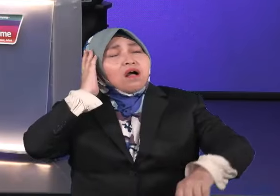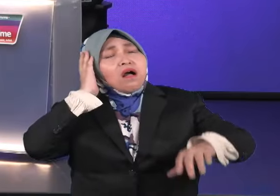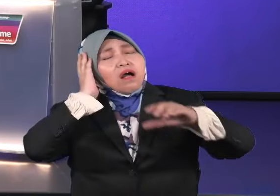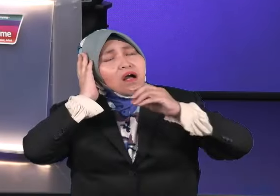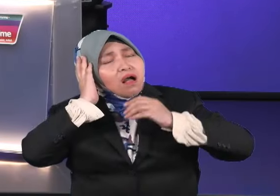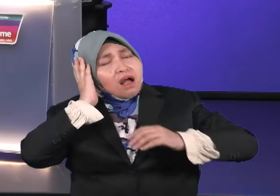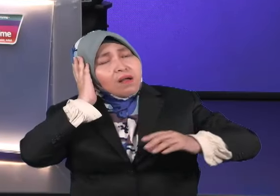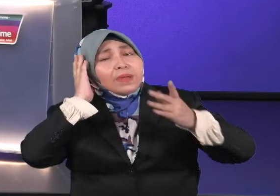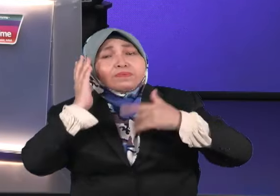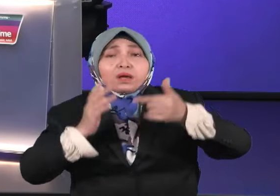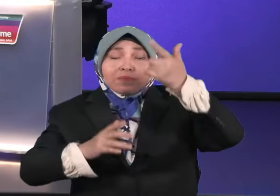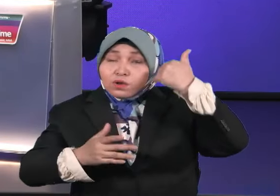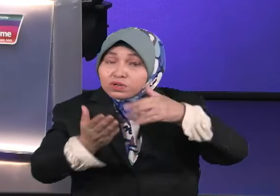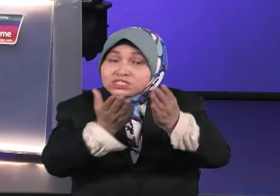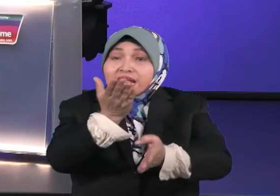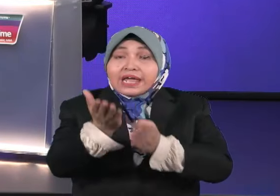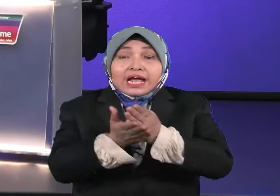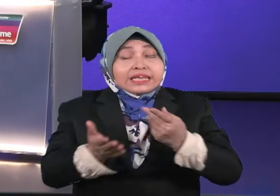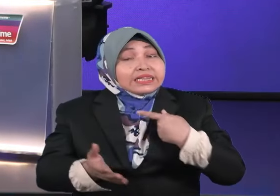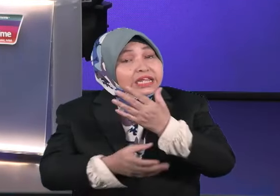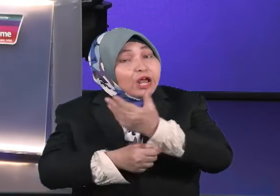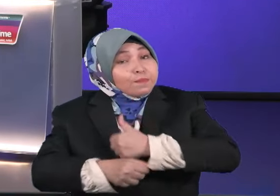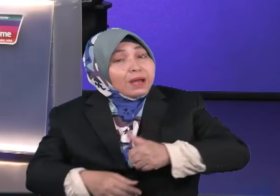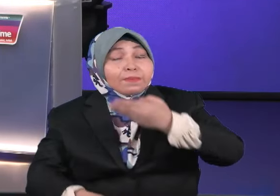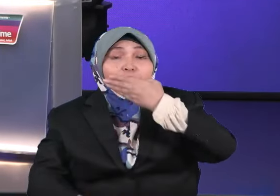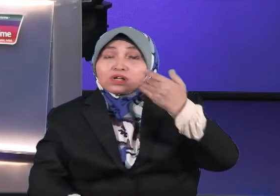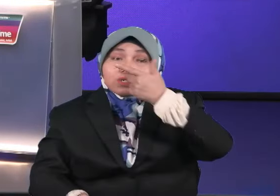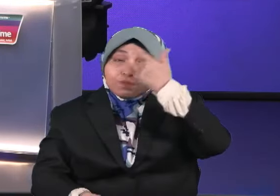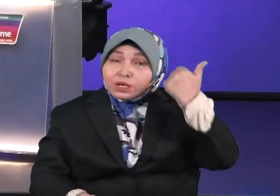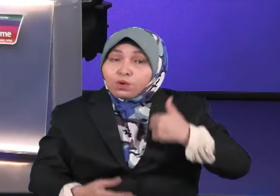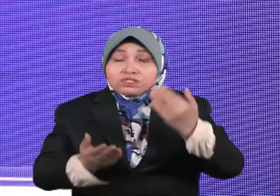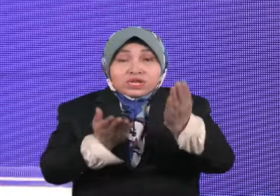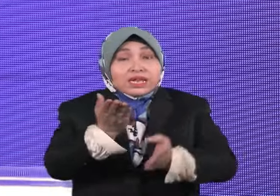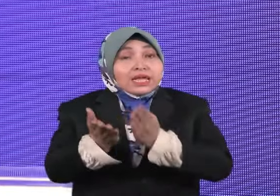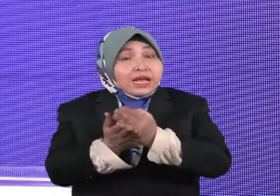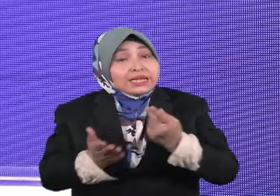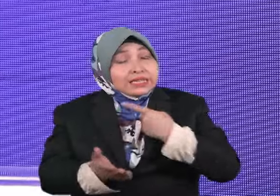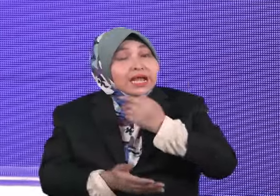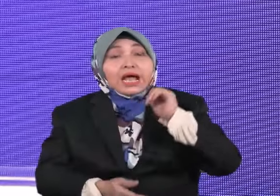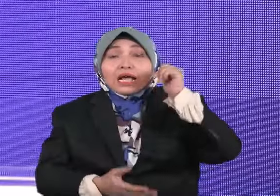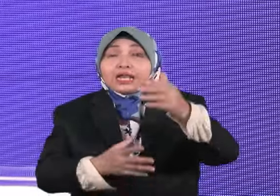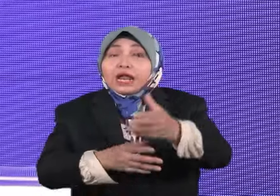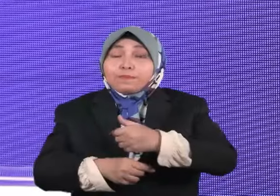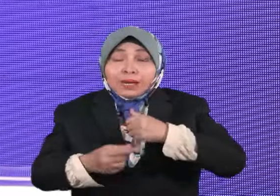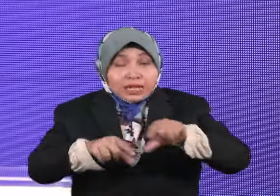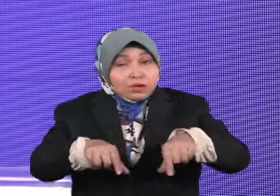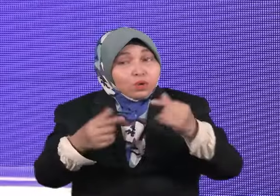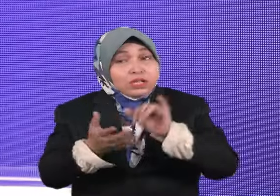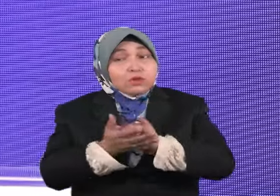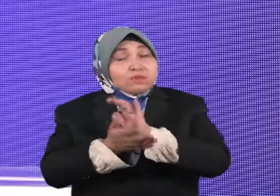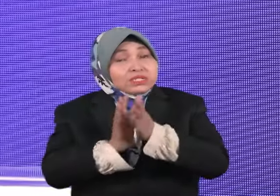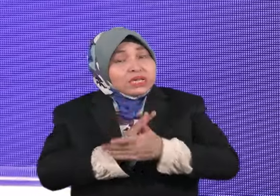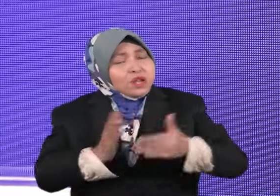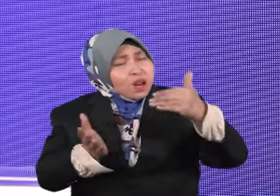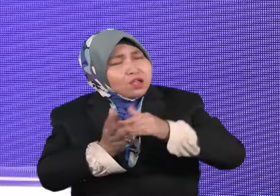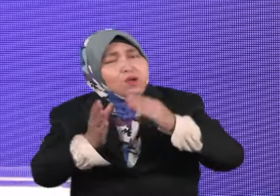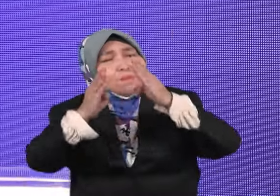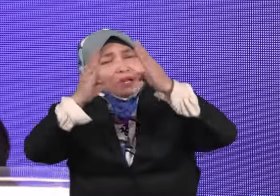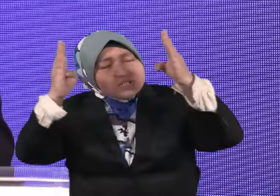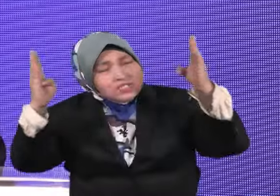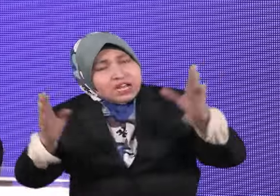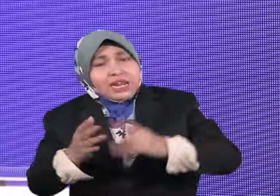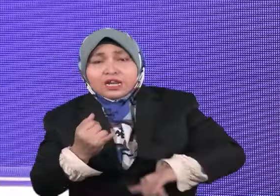kerana hidayah kita dapat berpuasa, kerana hidayah kita akan dapat daripada Quran itu akan menjadi lebih besar lagi. Dan